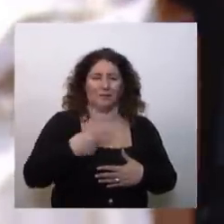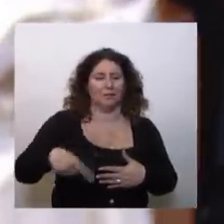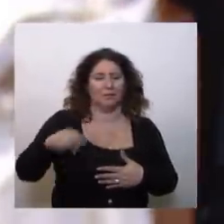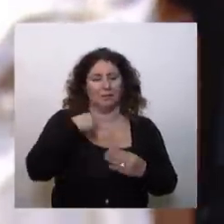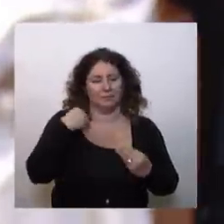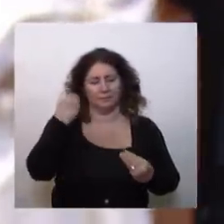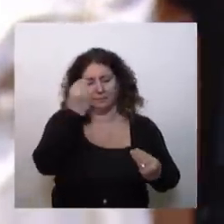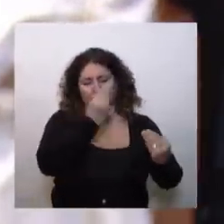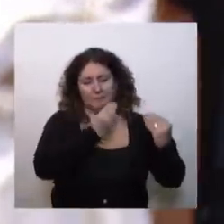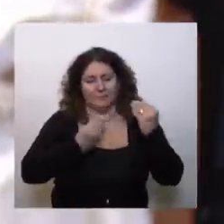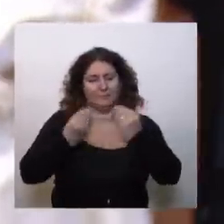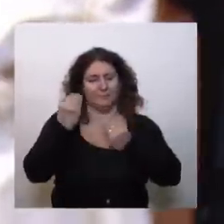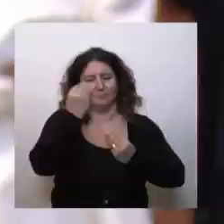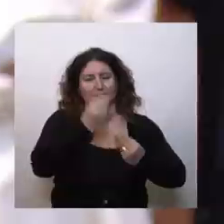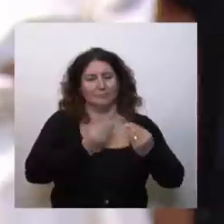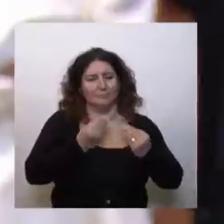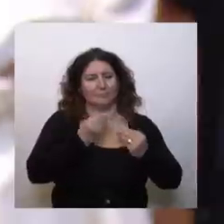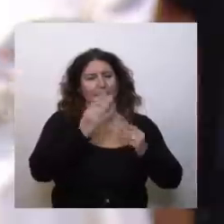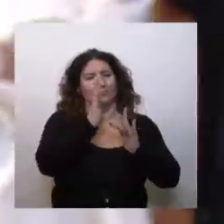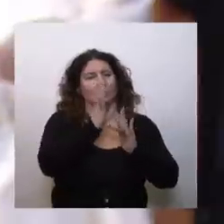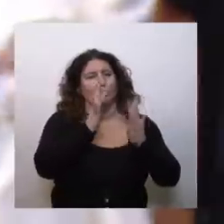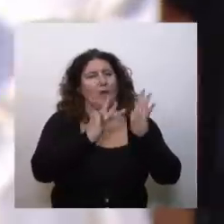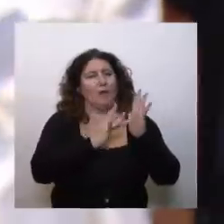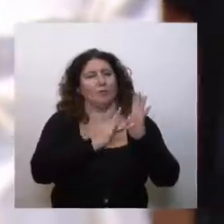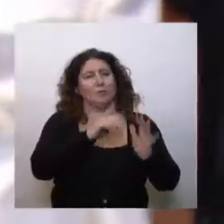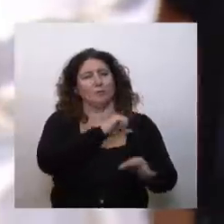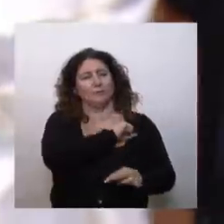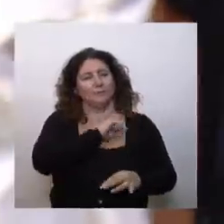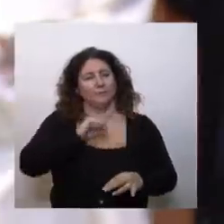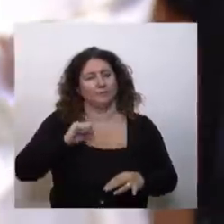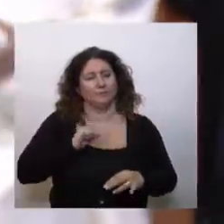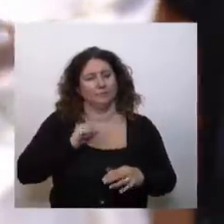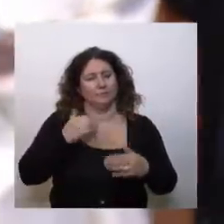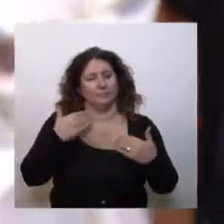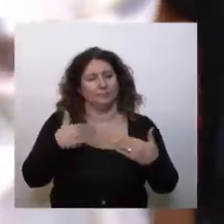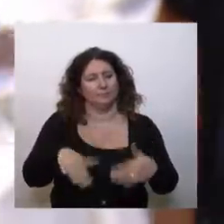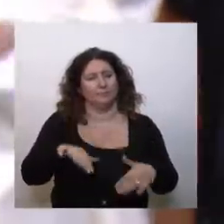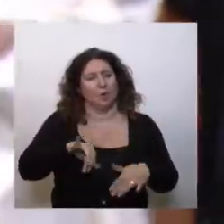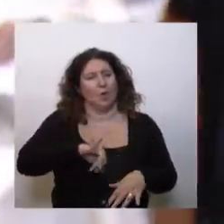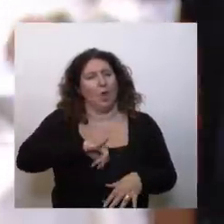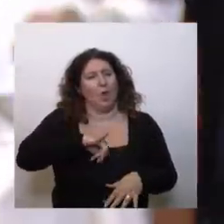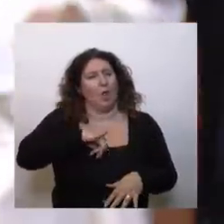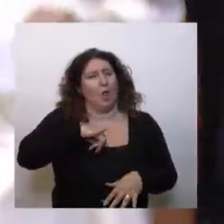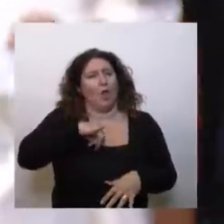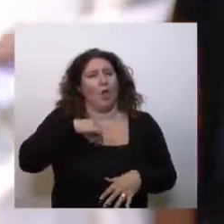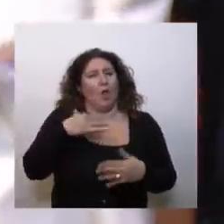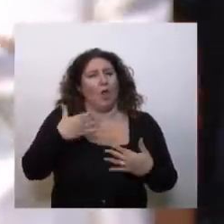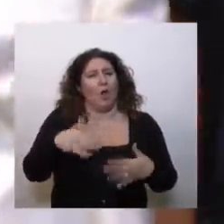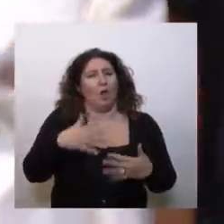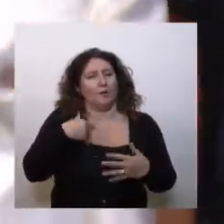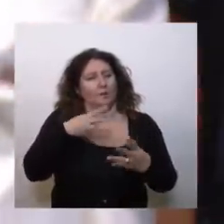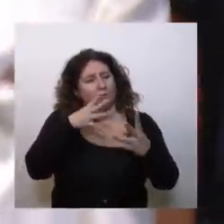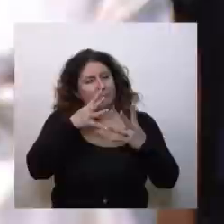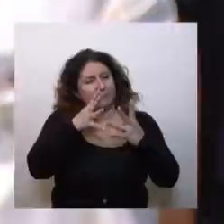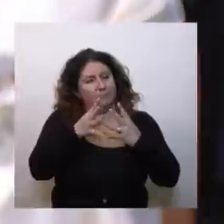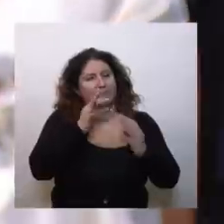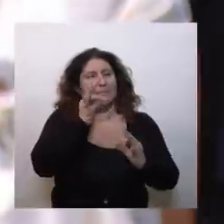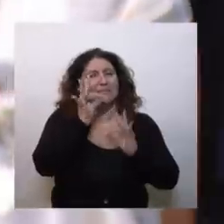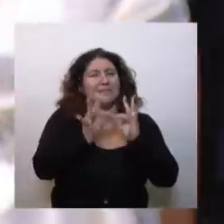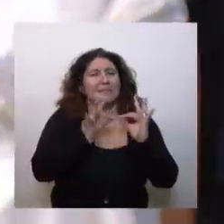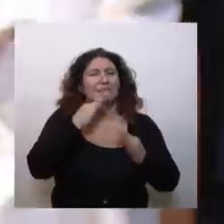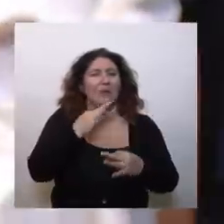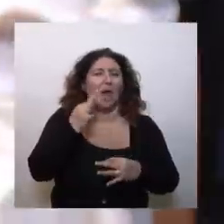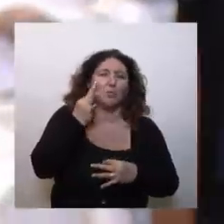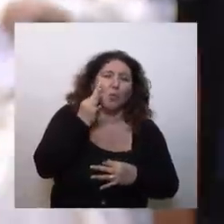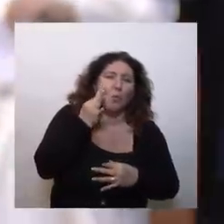meditato sul Calvario del Signore, cogliendone la profondità del significato umano